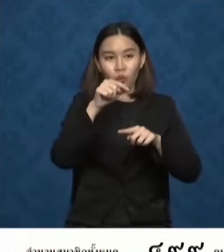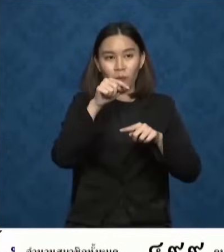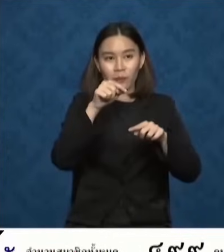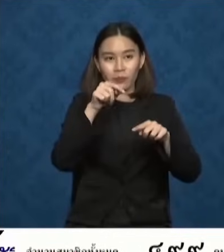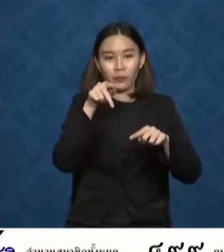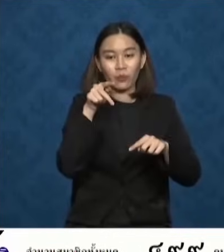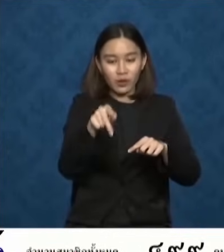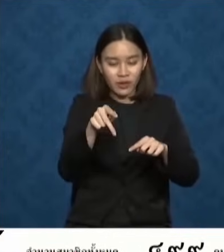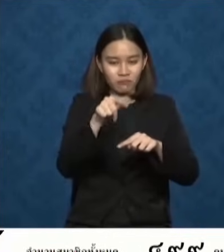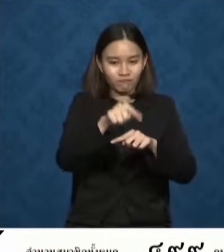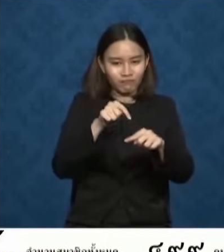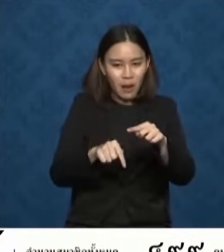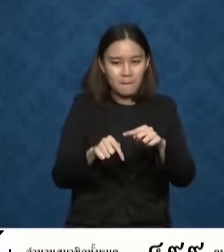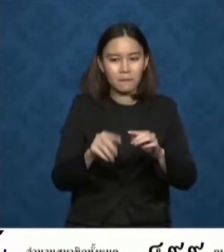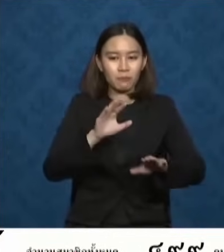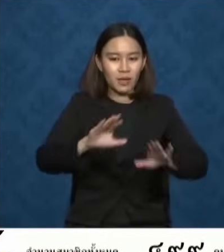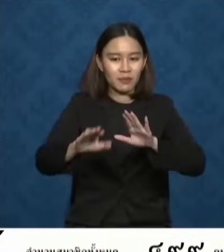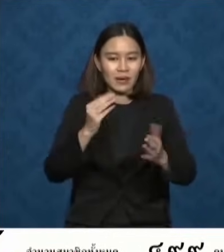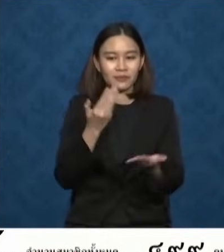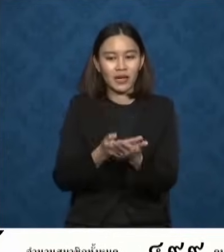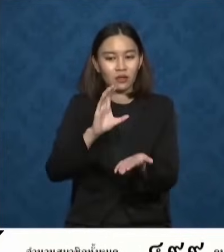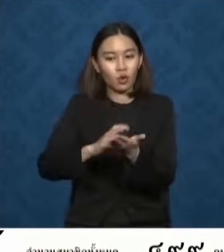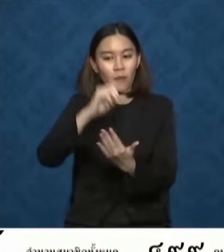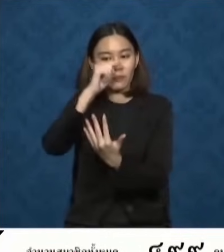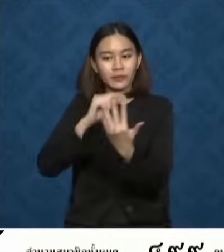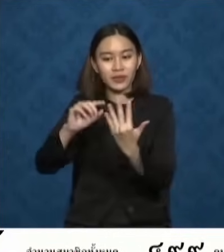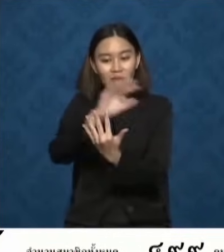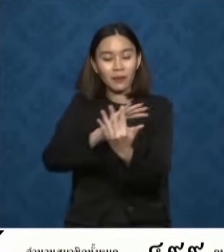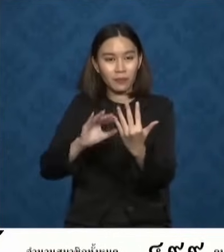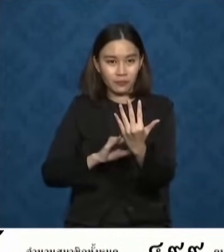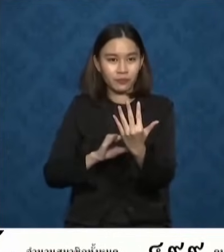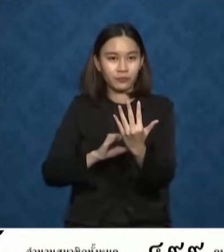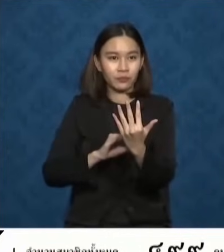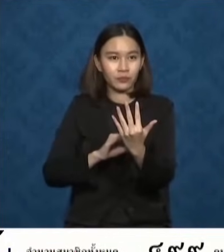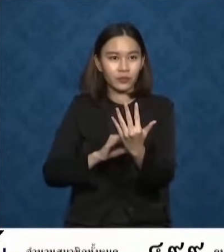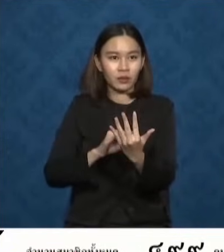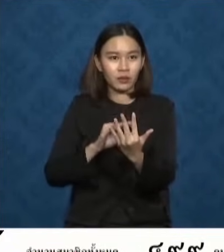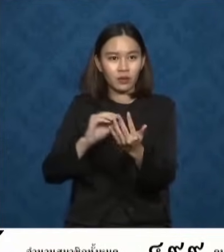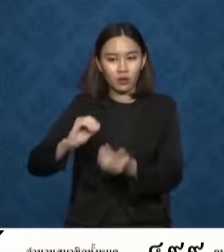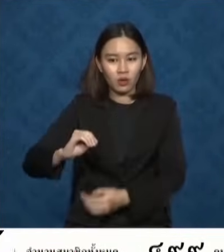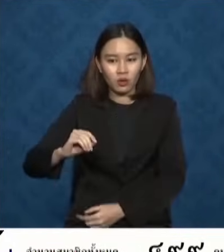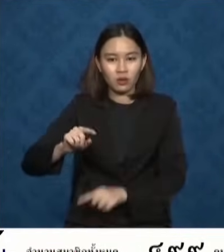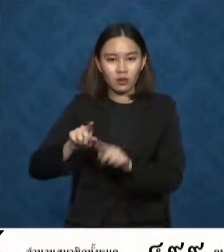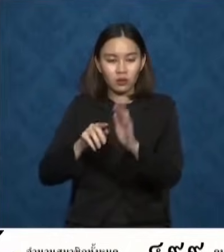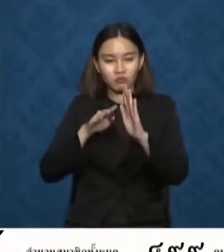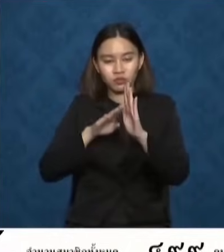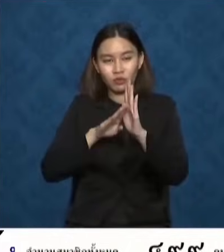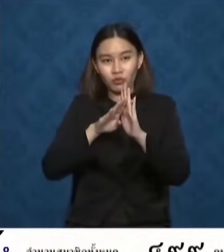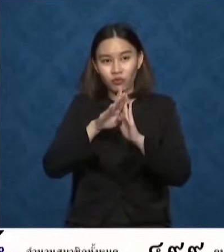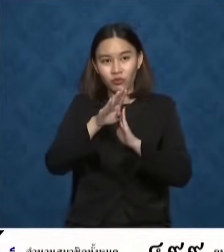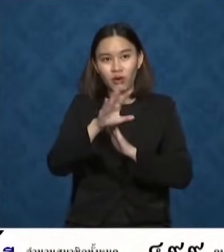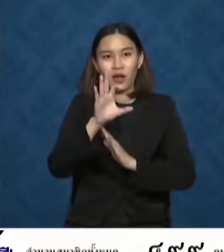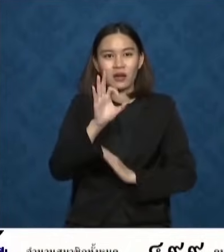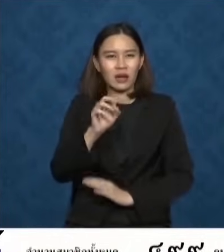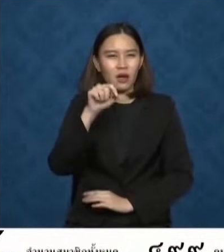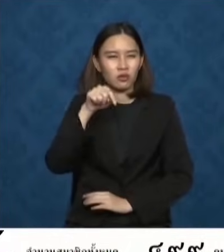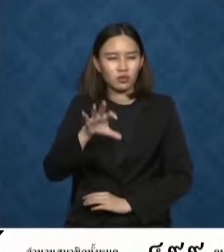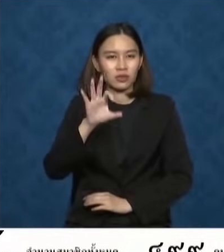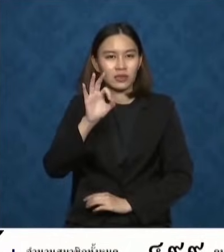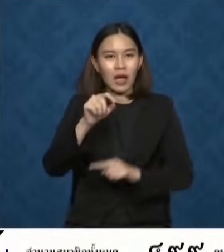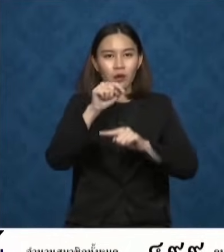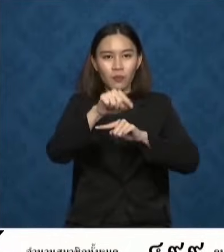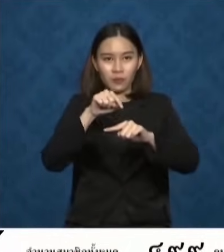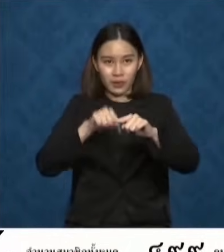เมื่อเทียบกับงบประมาณแผ่นดินท่านดูนะครับงบประมาณแผ่นดินเนี่ยสูงขึ้นปีนี้ 9.9 เศษเปอร์เ